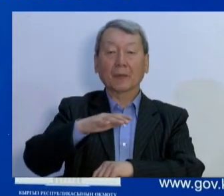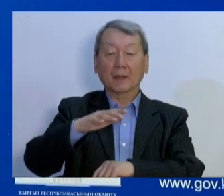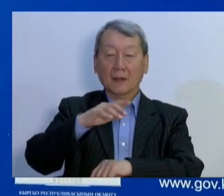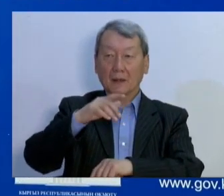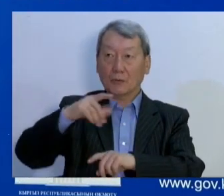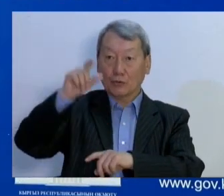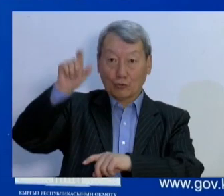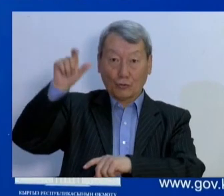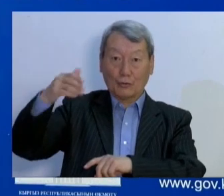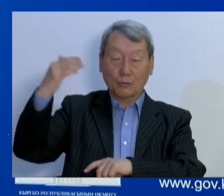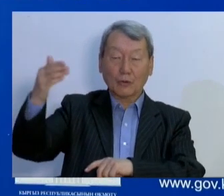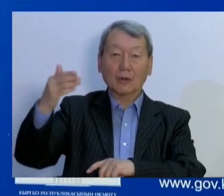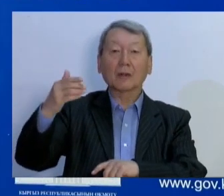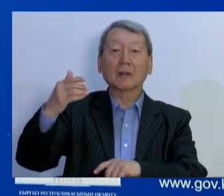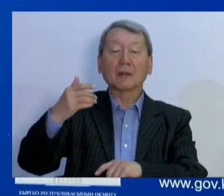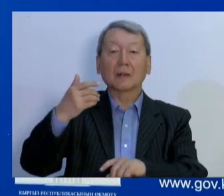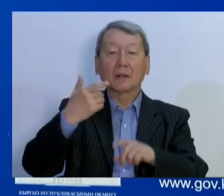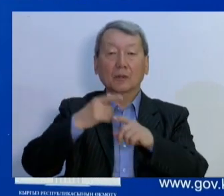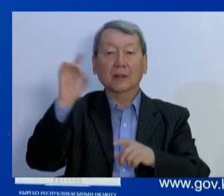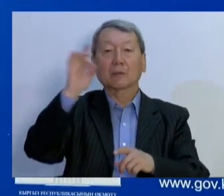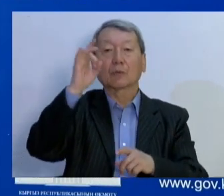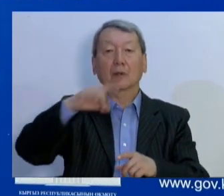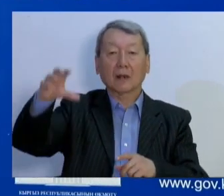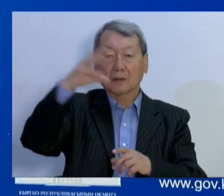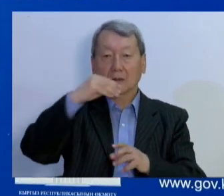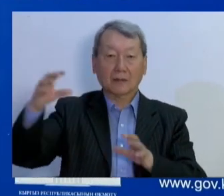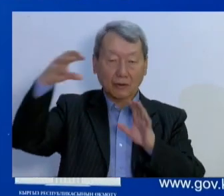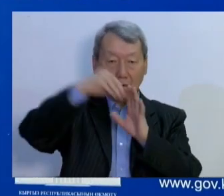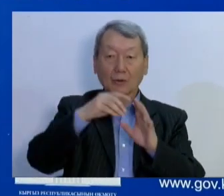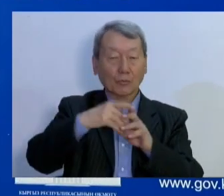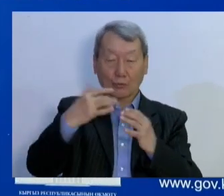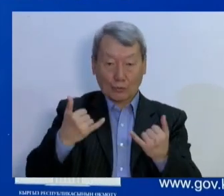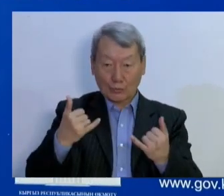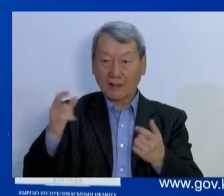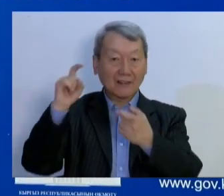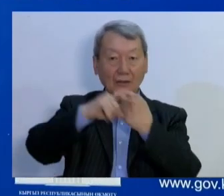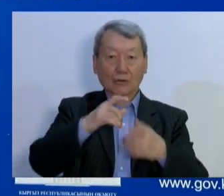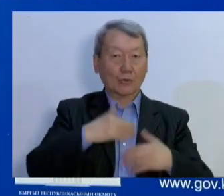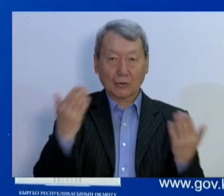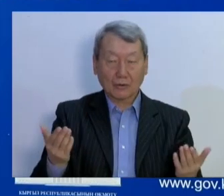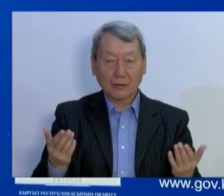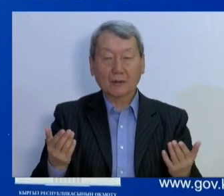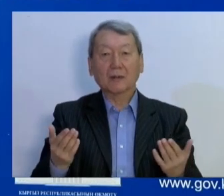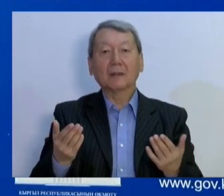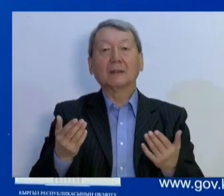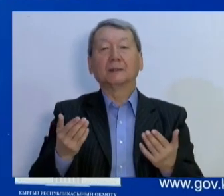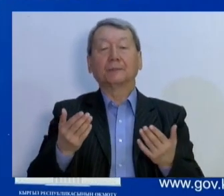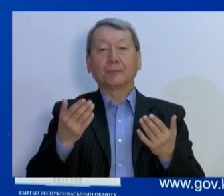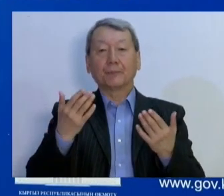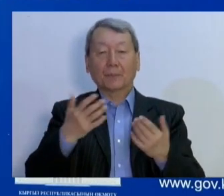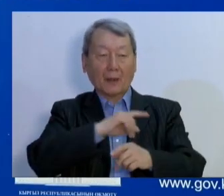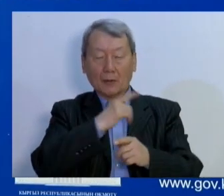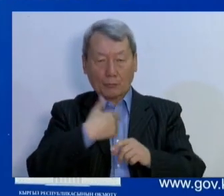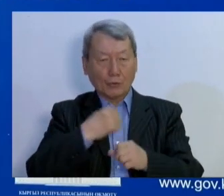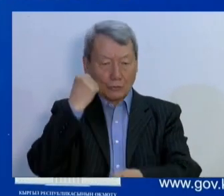жанакындай чет өлкөлүктөрдөн бизге республикага кирген жок бул COVID инфекциясы.